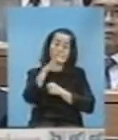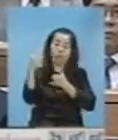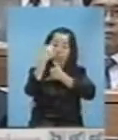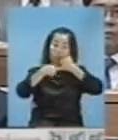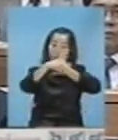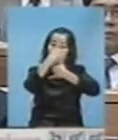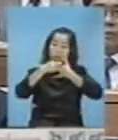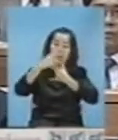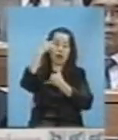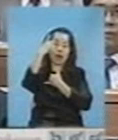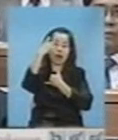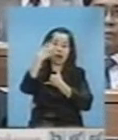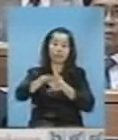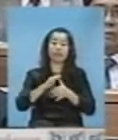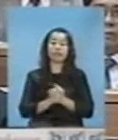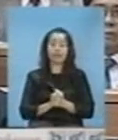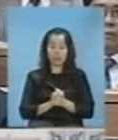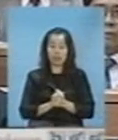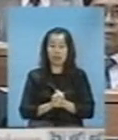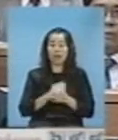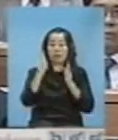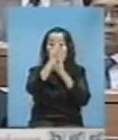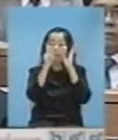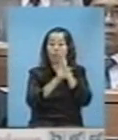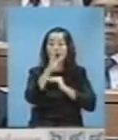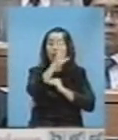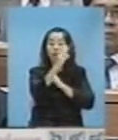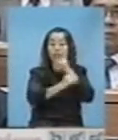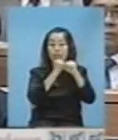สภาผู้แทนราษฎรได้เลยนี่คือรัฐธรรมนูญปี